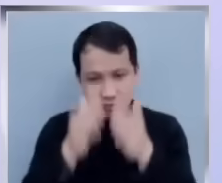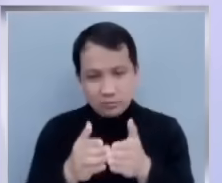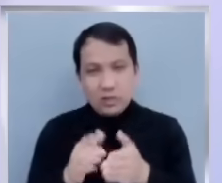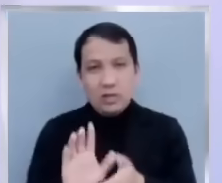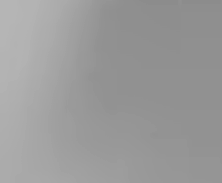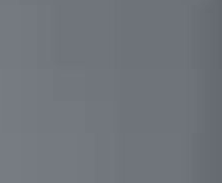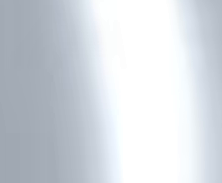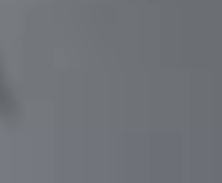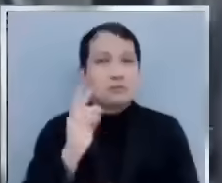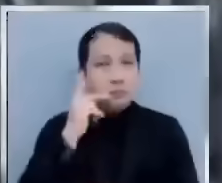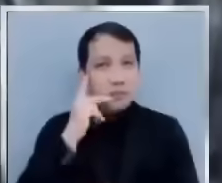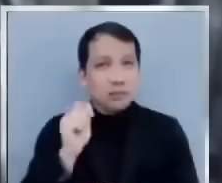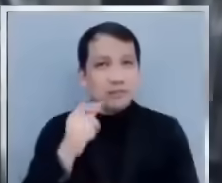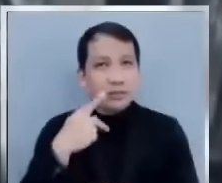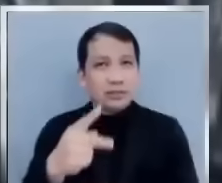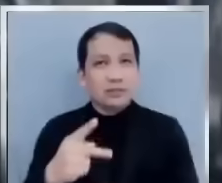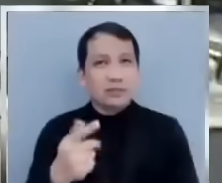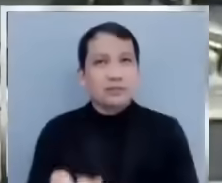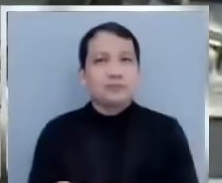Perez.